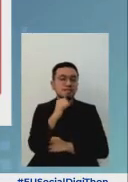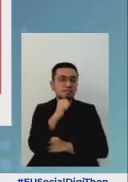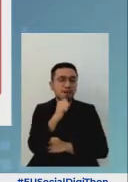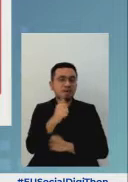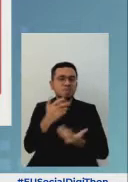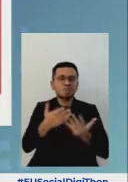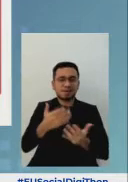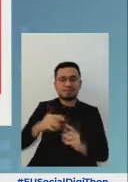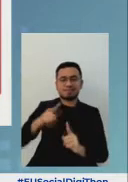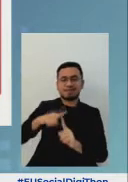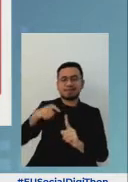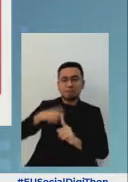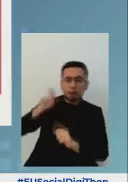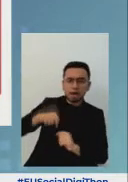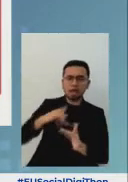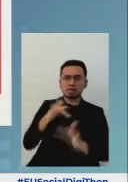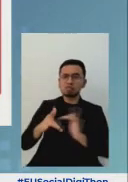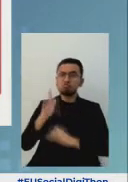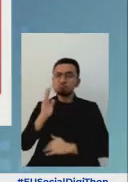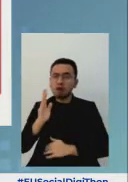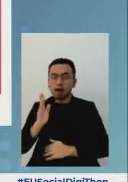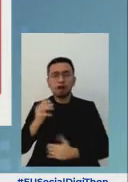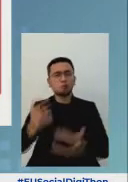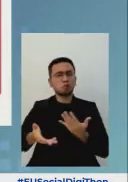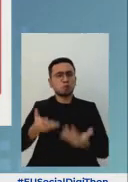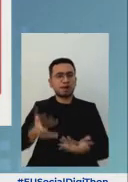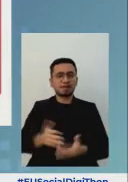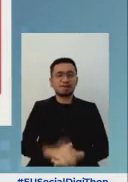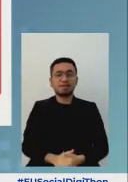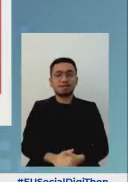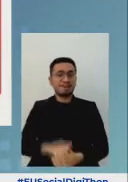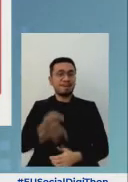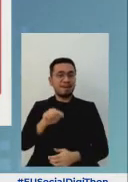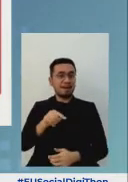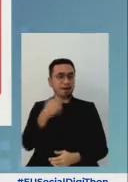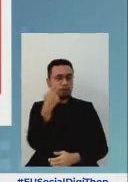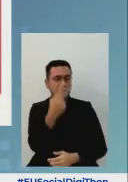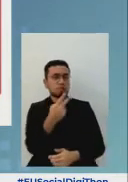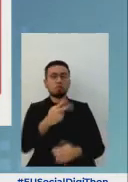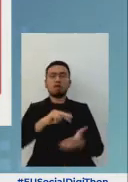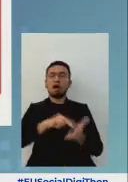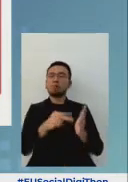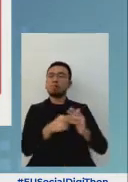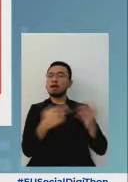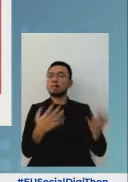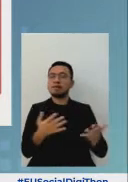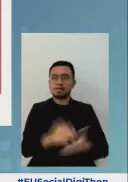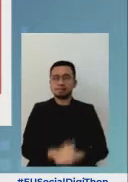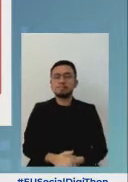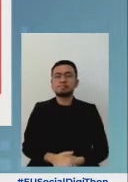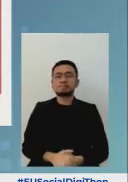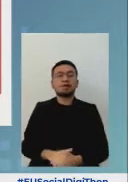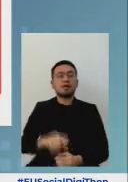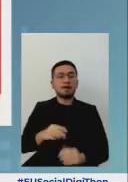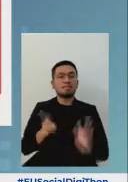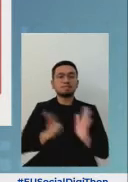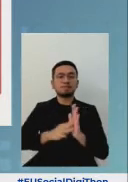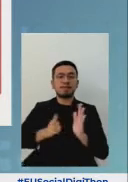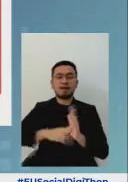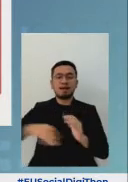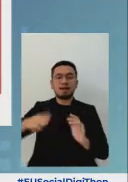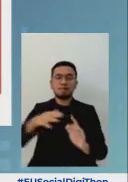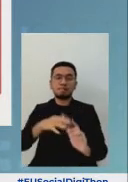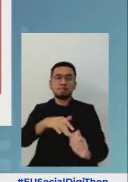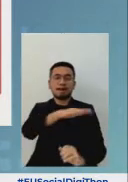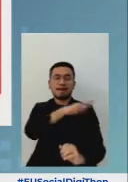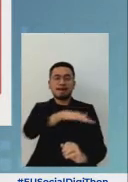TK. Jadi itu menunjukkan betapa pentingnya bahwa persoalan cyberbullying yang